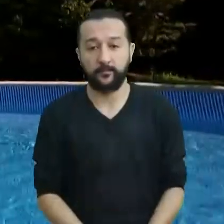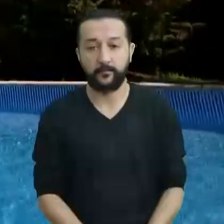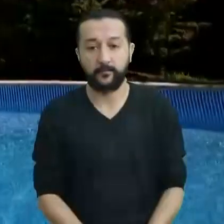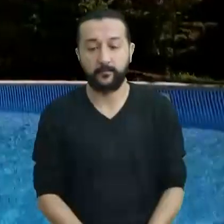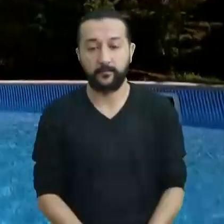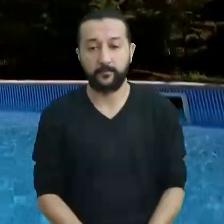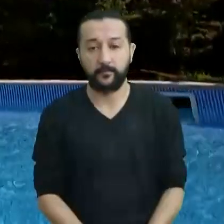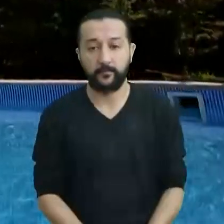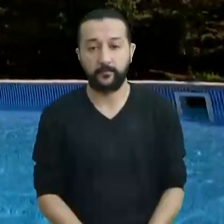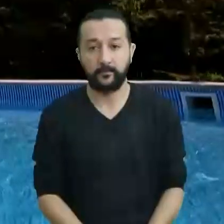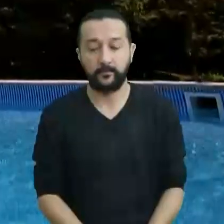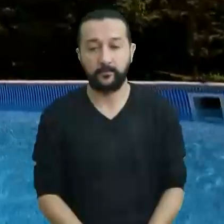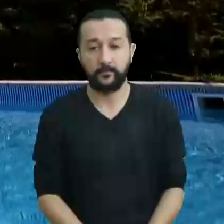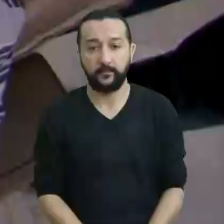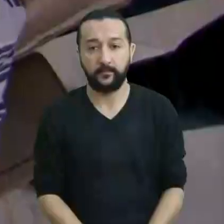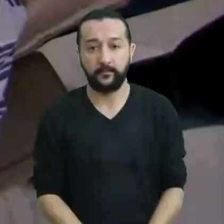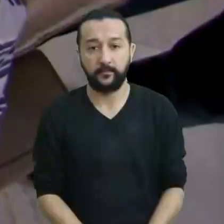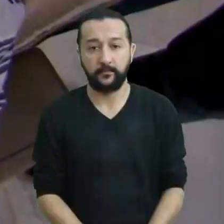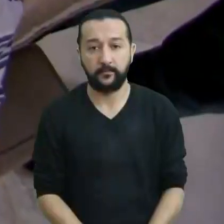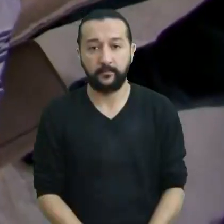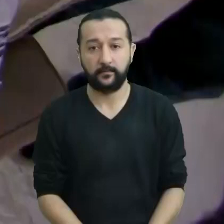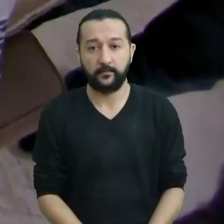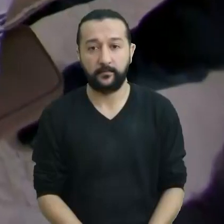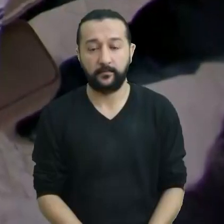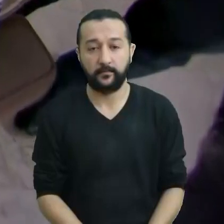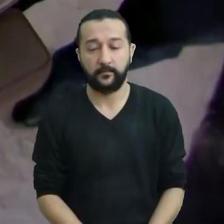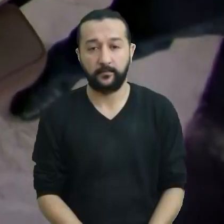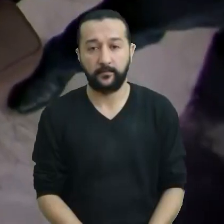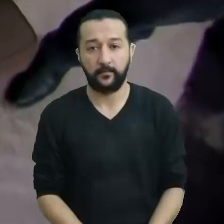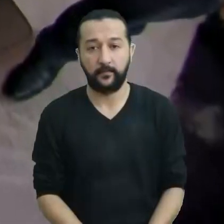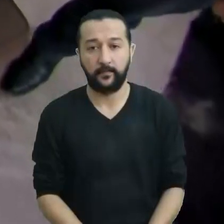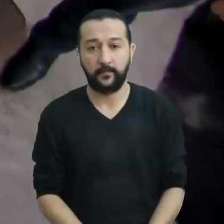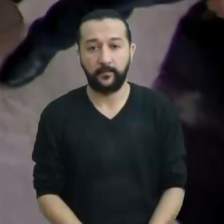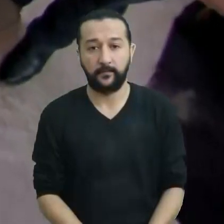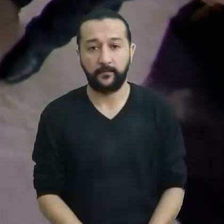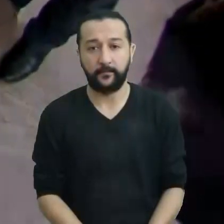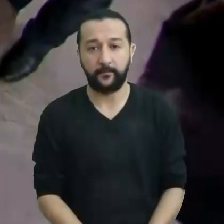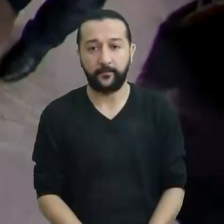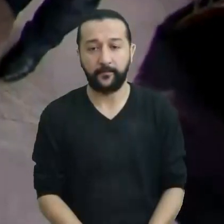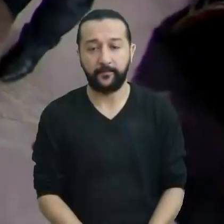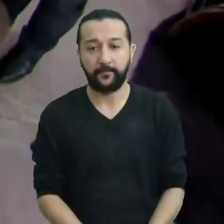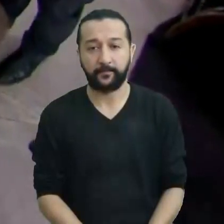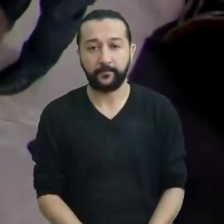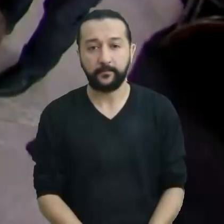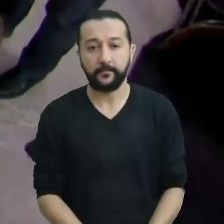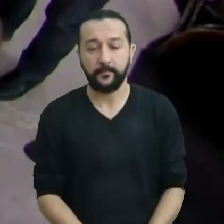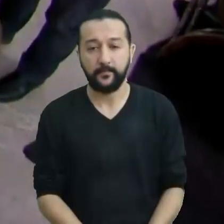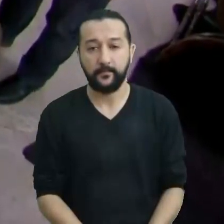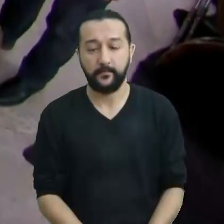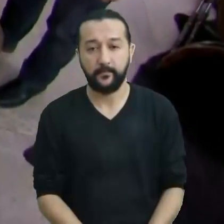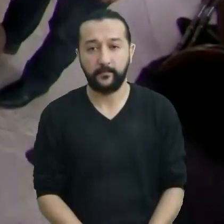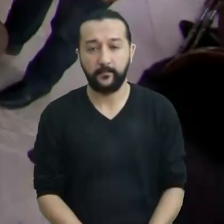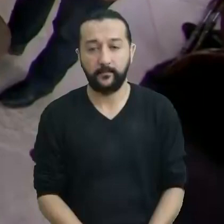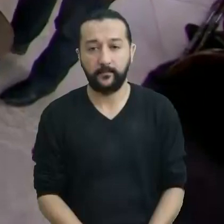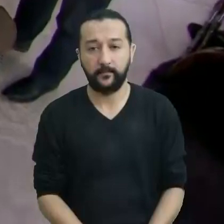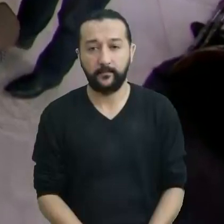Villanın havuz tarafı. Şükrü yarı baygın bir halde kanepeye uzanmış. Herkes endişeyle ona bakıyor.